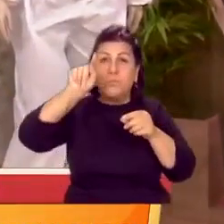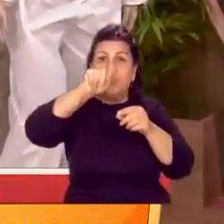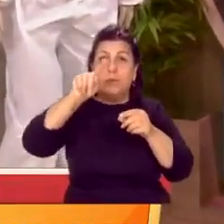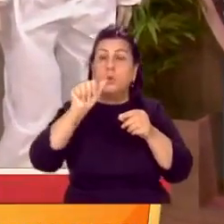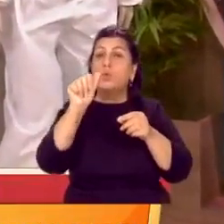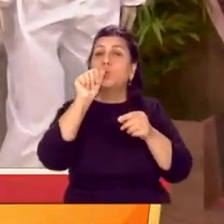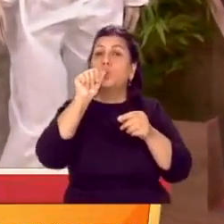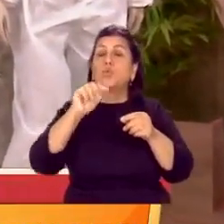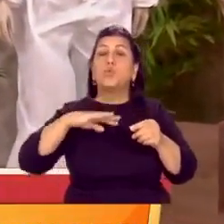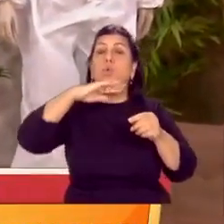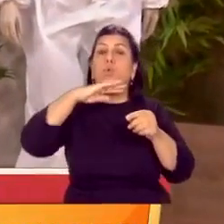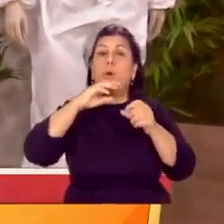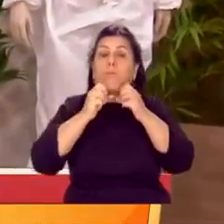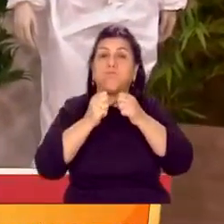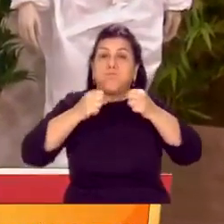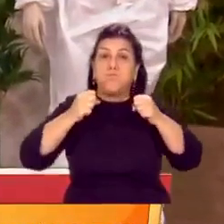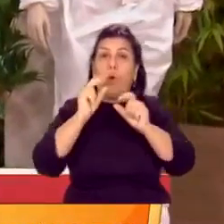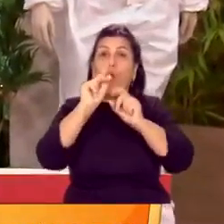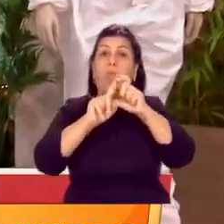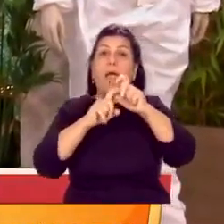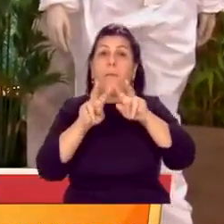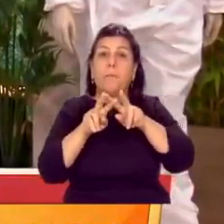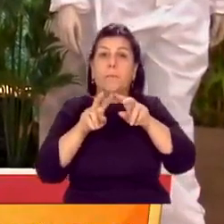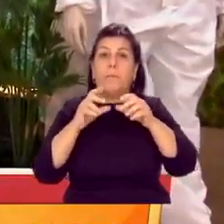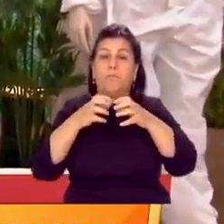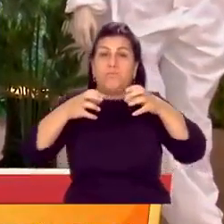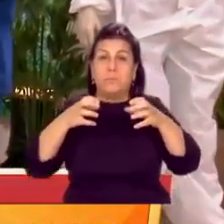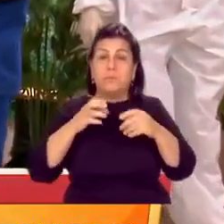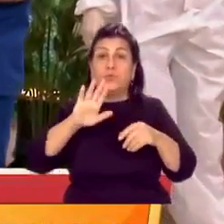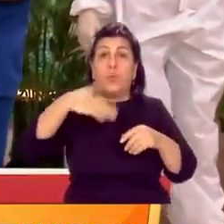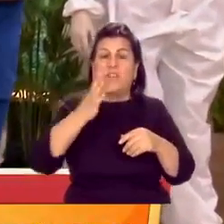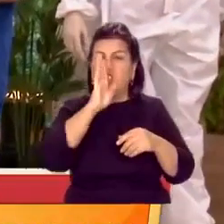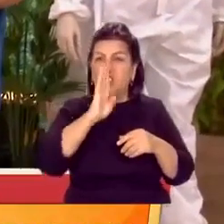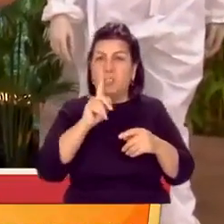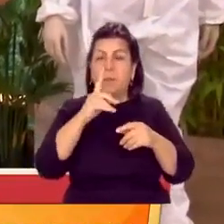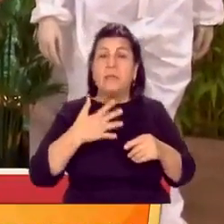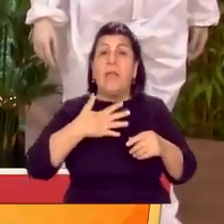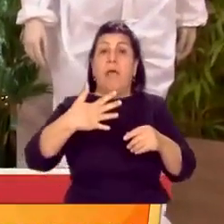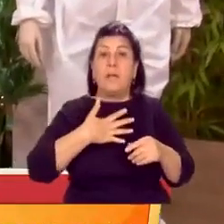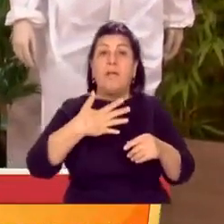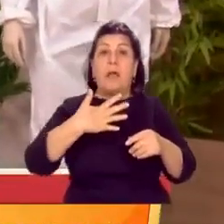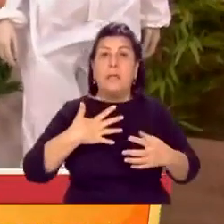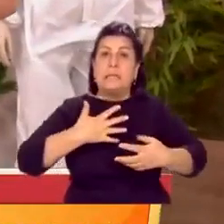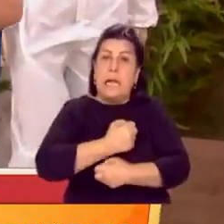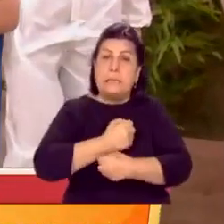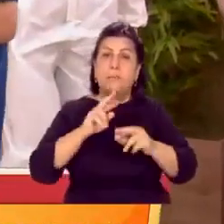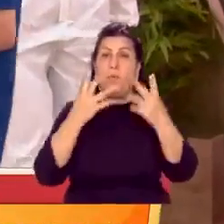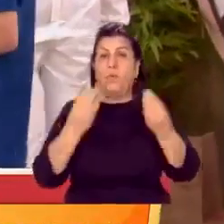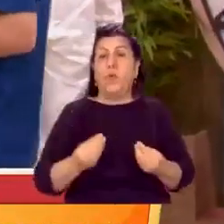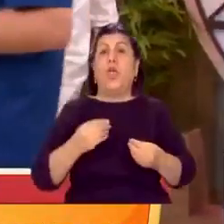iltihapla doluyor diyelim ödeme doluyor ve sonrasında da ciddi bir nefes darlığı başlıyor ve ya öksürük başlıyor